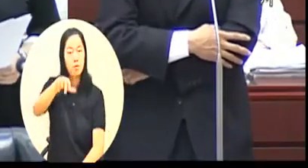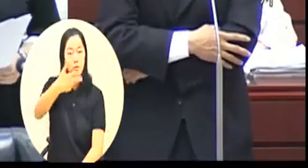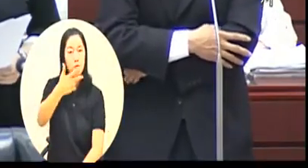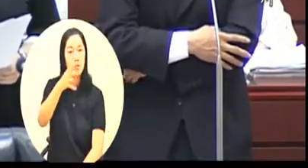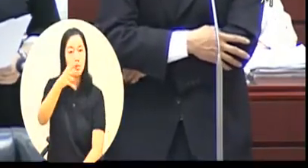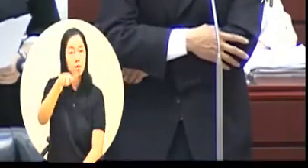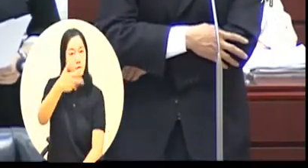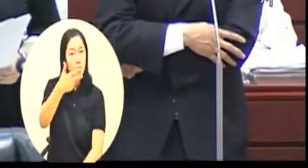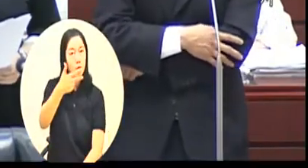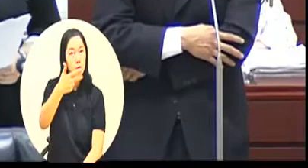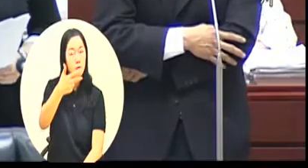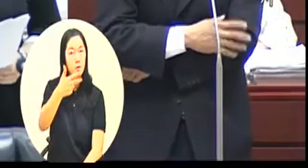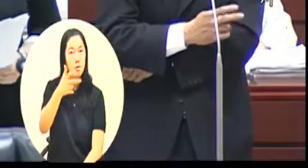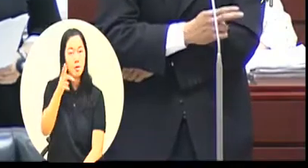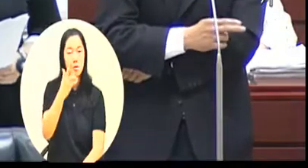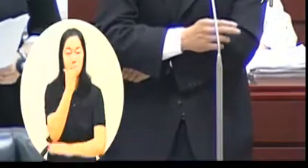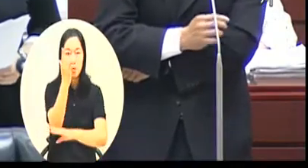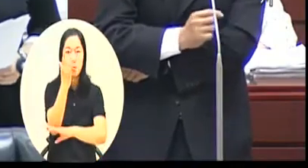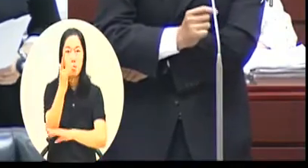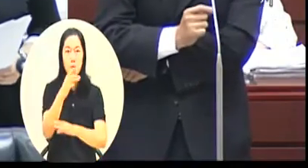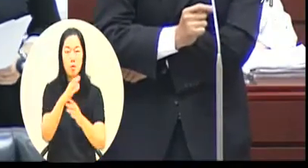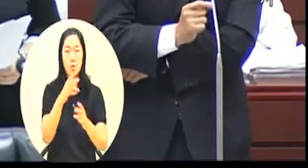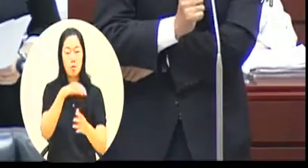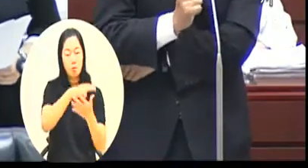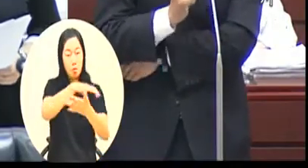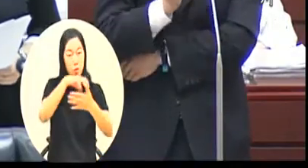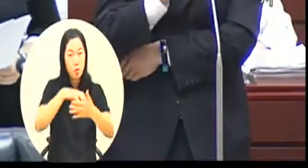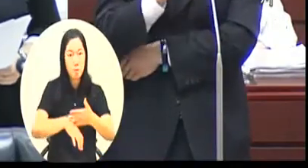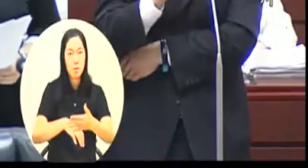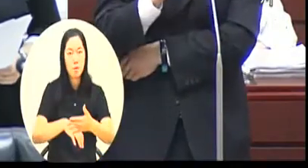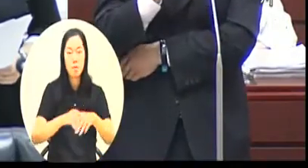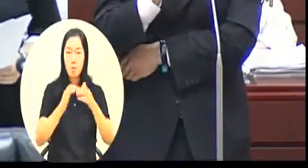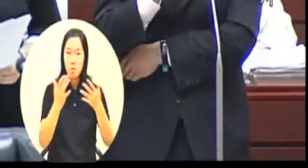面的行道树，道路的行道树2700多棵里面，